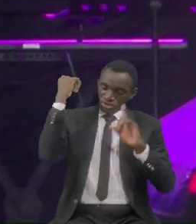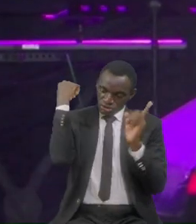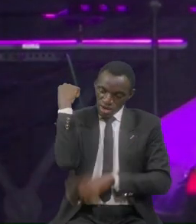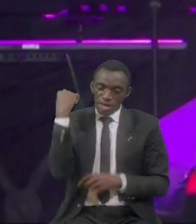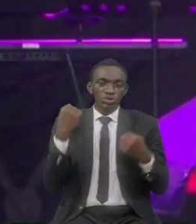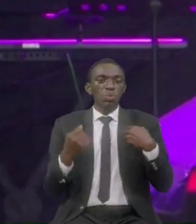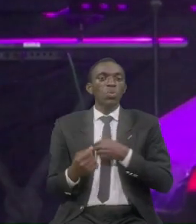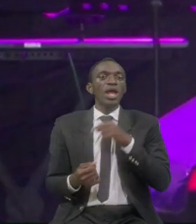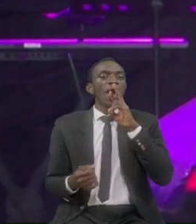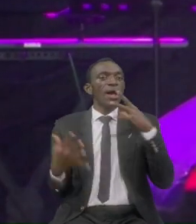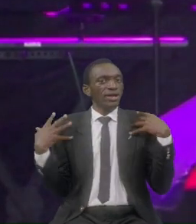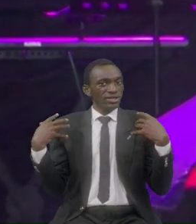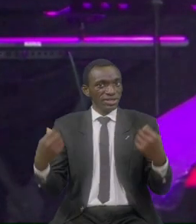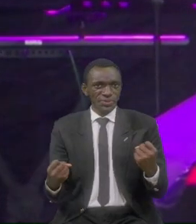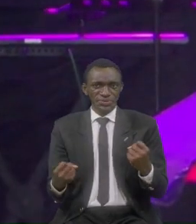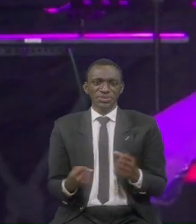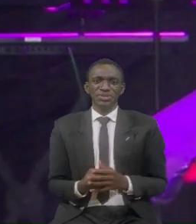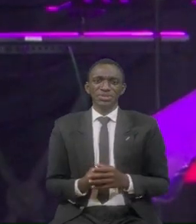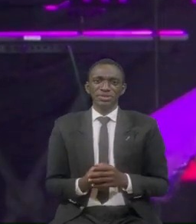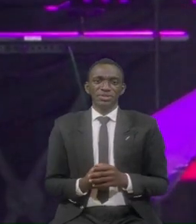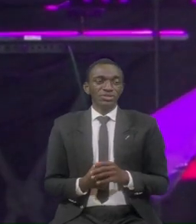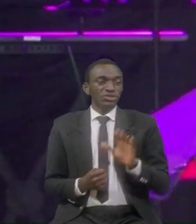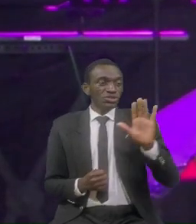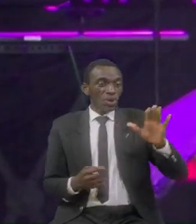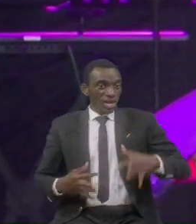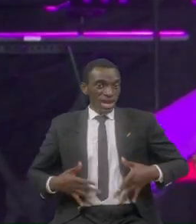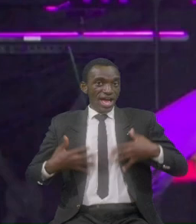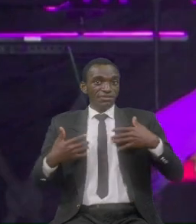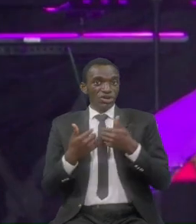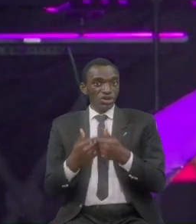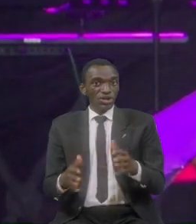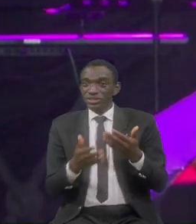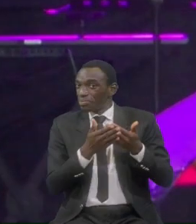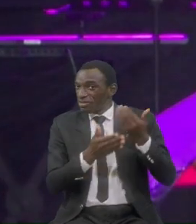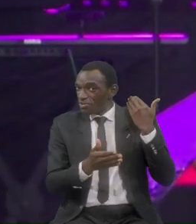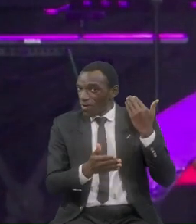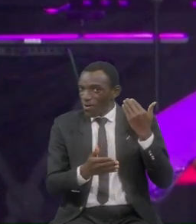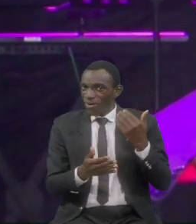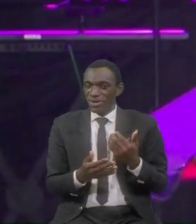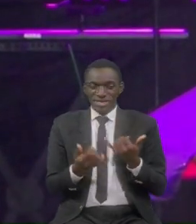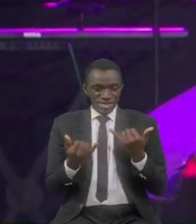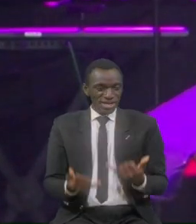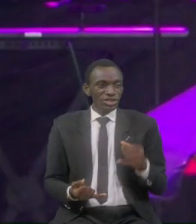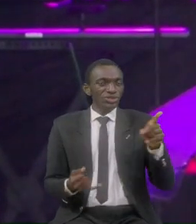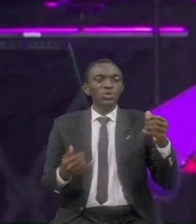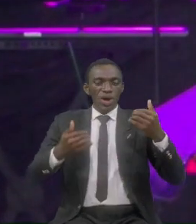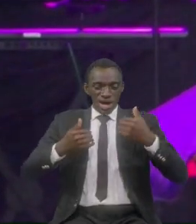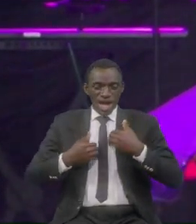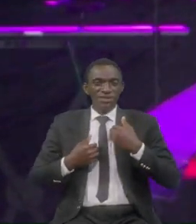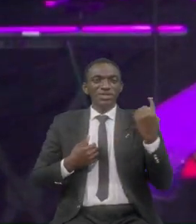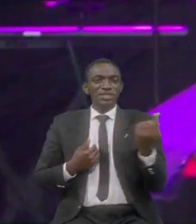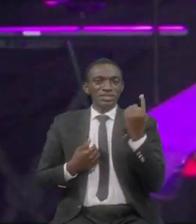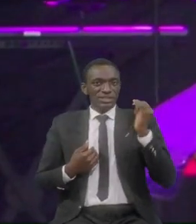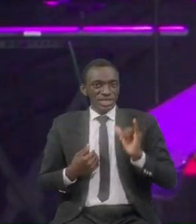ka. The life you lost. Ang imong kinabuhi nga nawala. You have eternal life restored unto you.